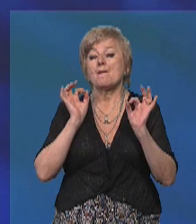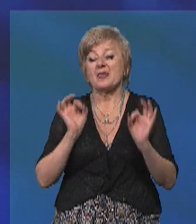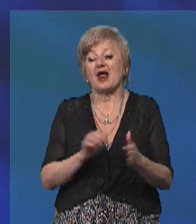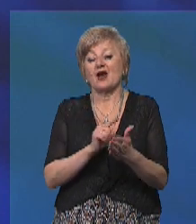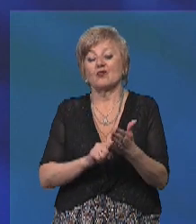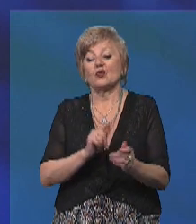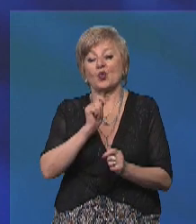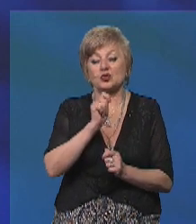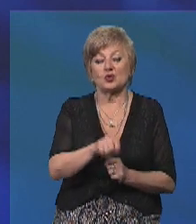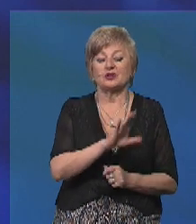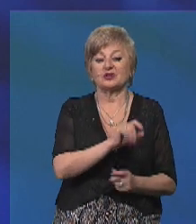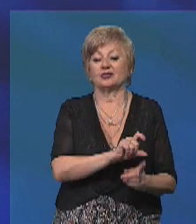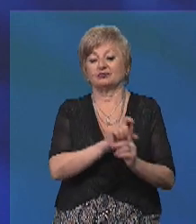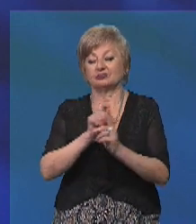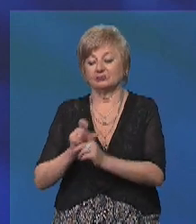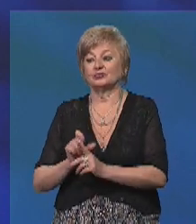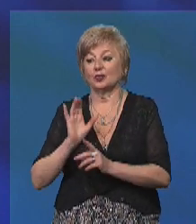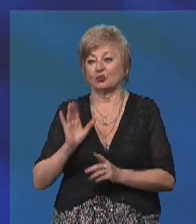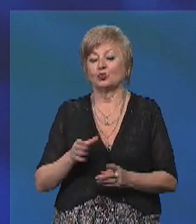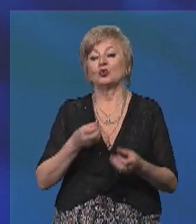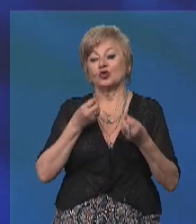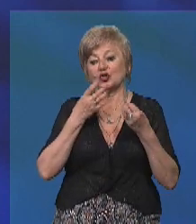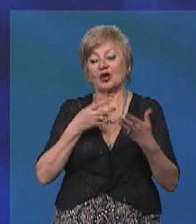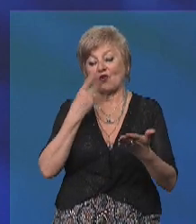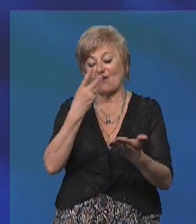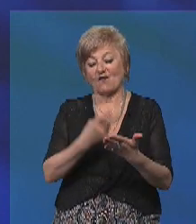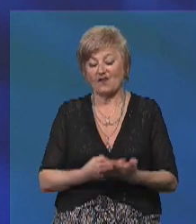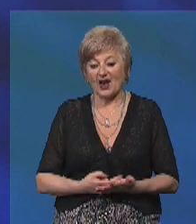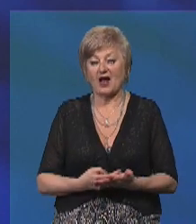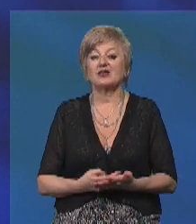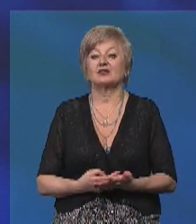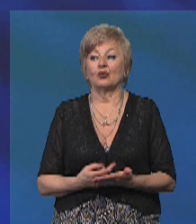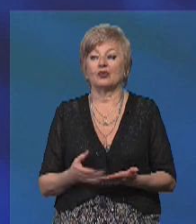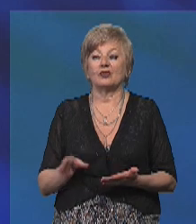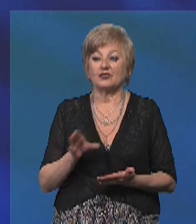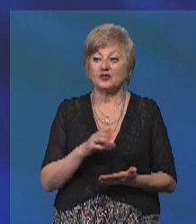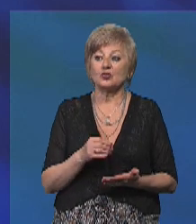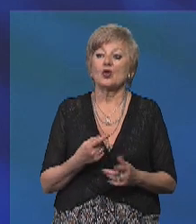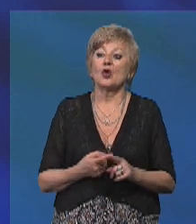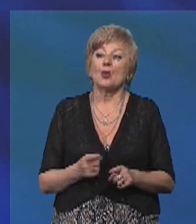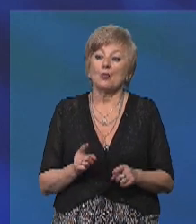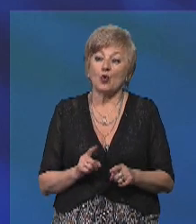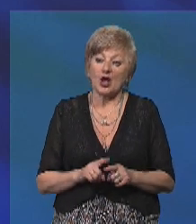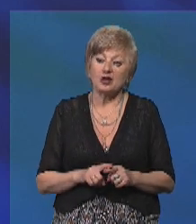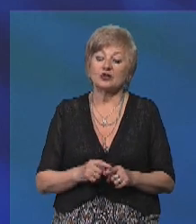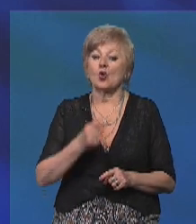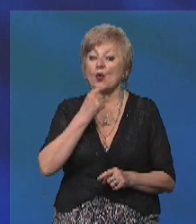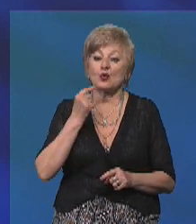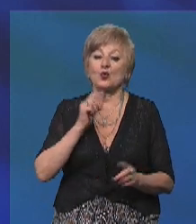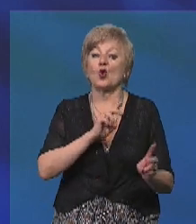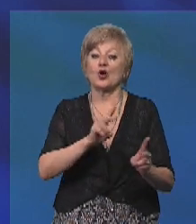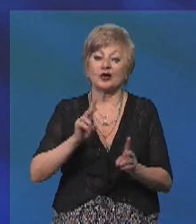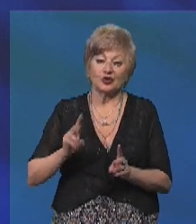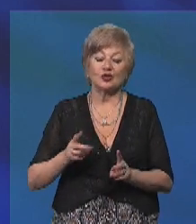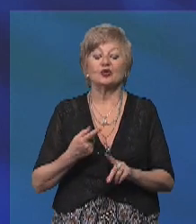запитання, де ти будеш виглядати гарно, репрезентабельно і так далі. Тому багато хто з